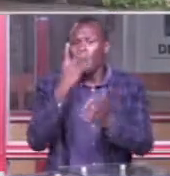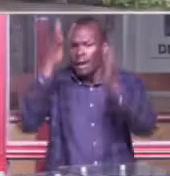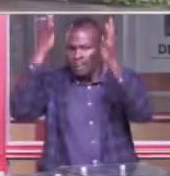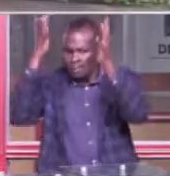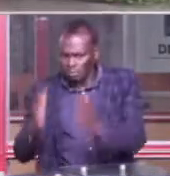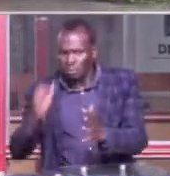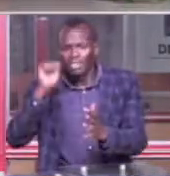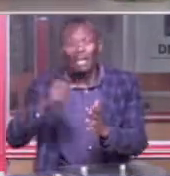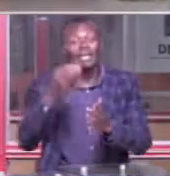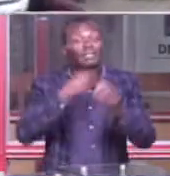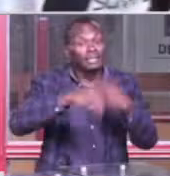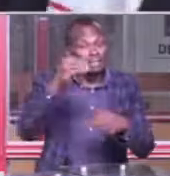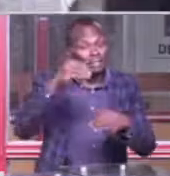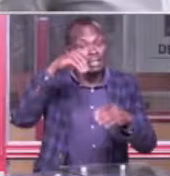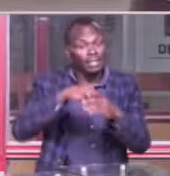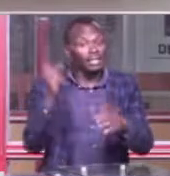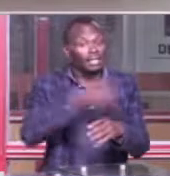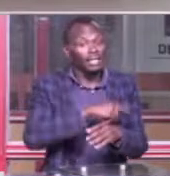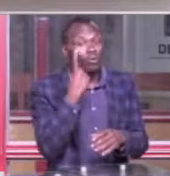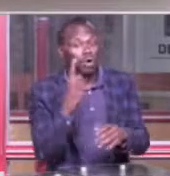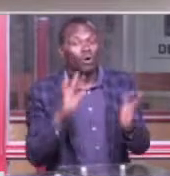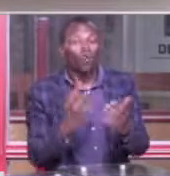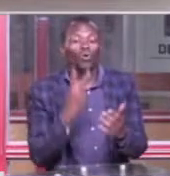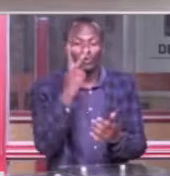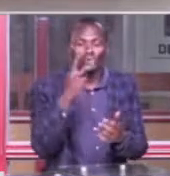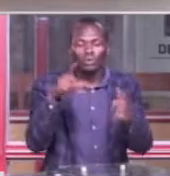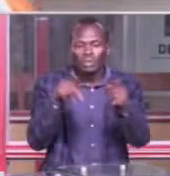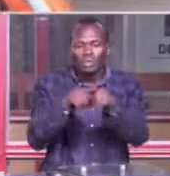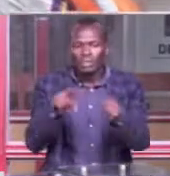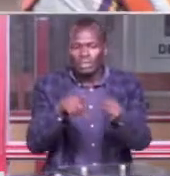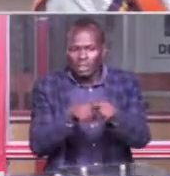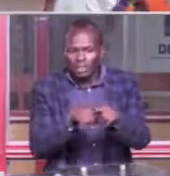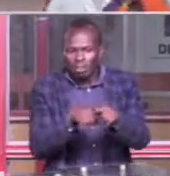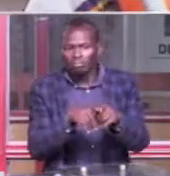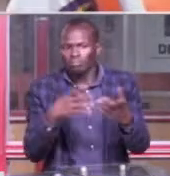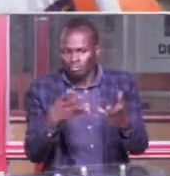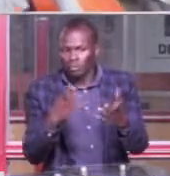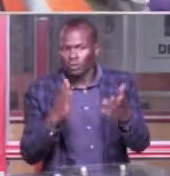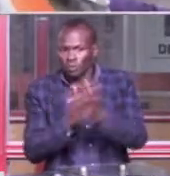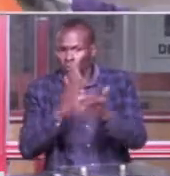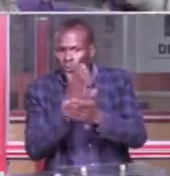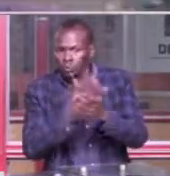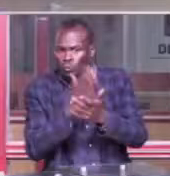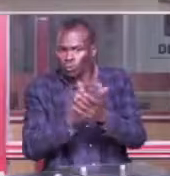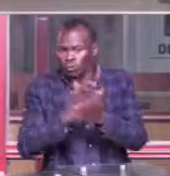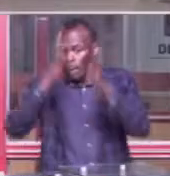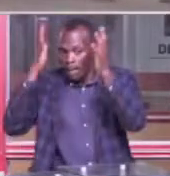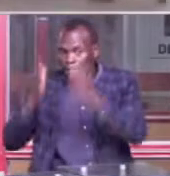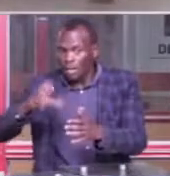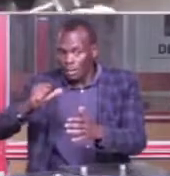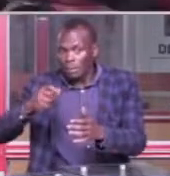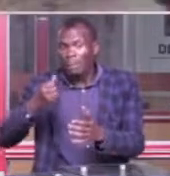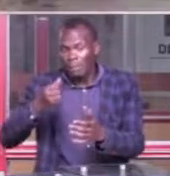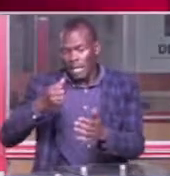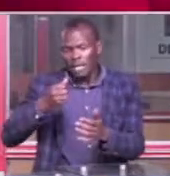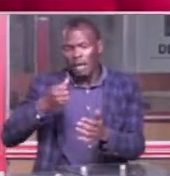Atawe bevaka akasente baba customer ati baba banja abajanga bagula awo nawo baba fine babo kusera ne nawo obokola ki obosera tosinga